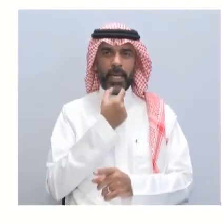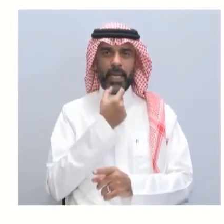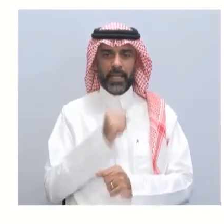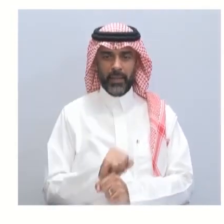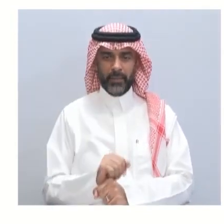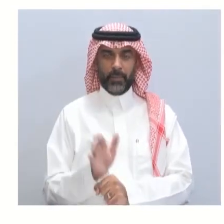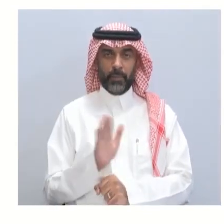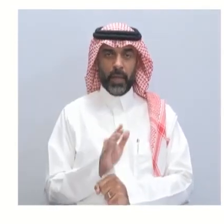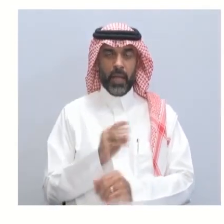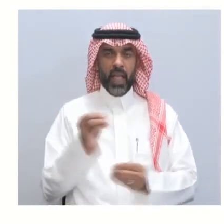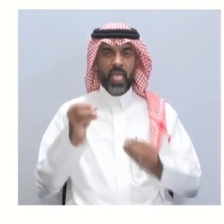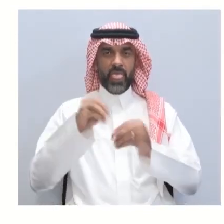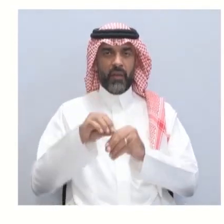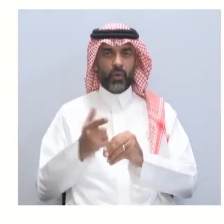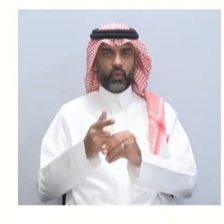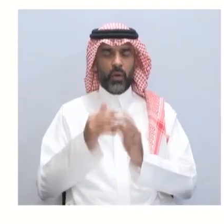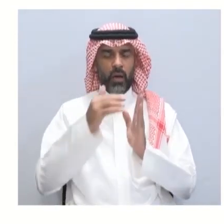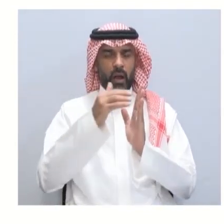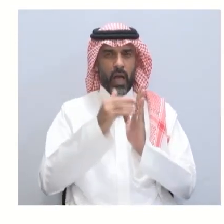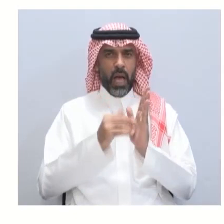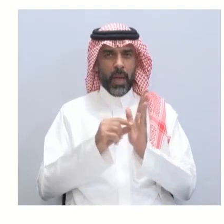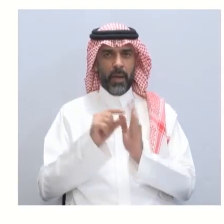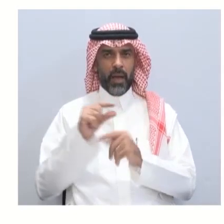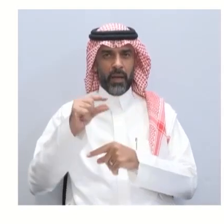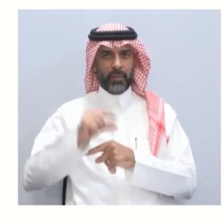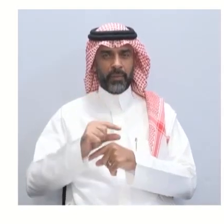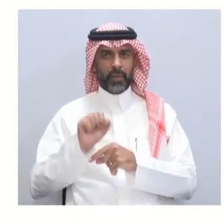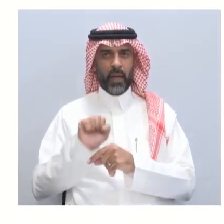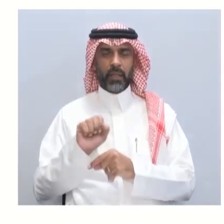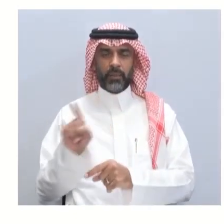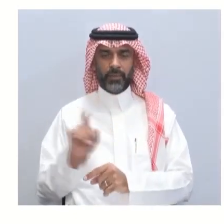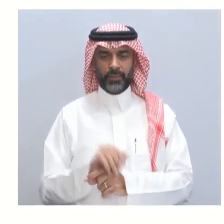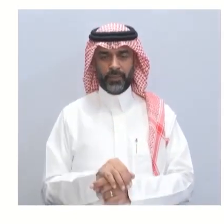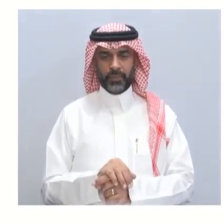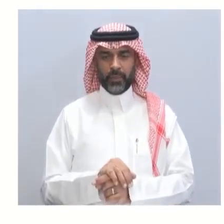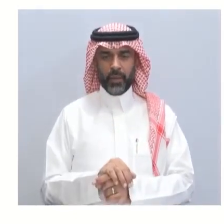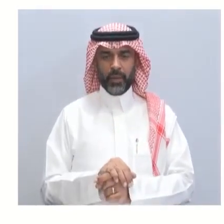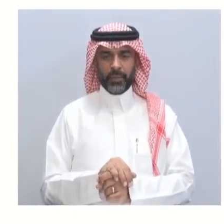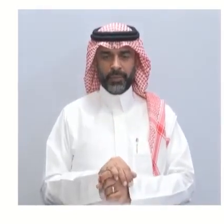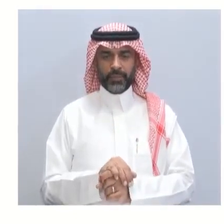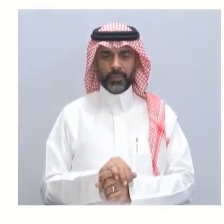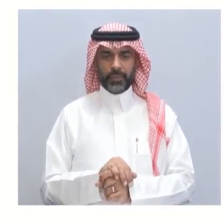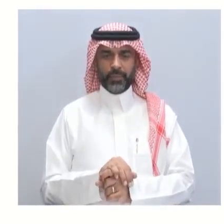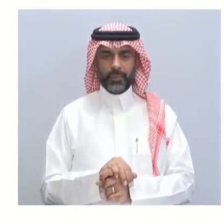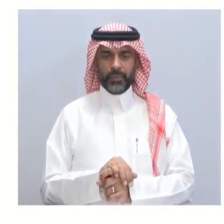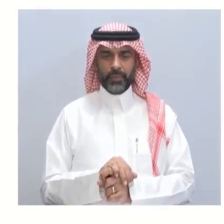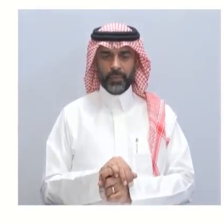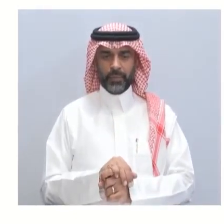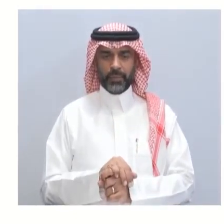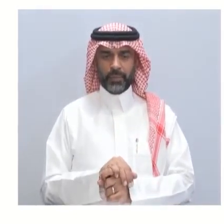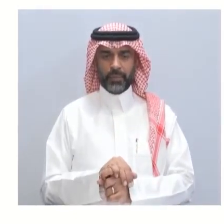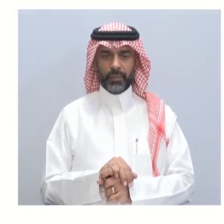ثم نضيف اليه القائمه الخاصه به ميك الست اوجع قائمه